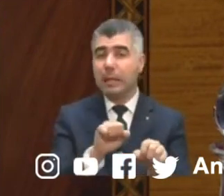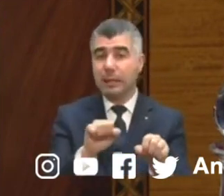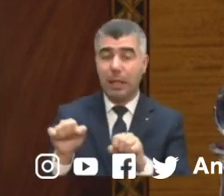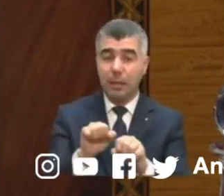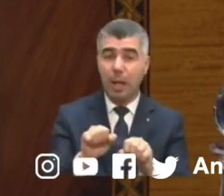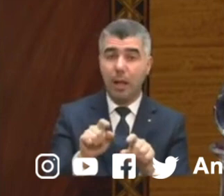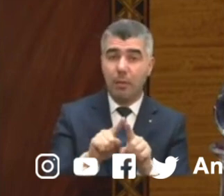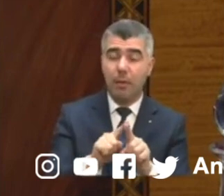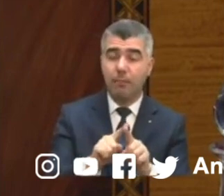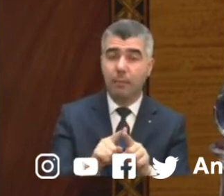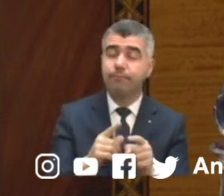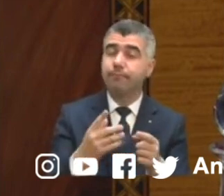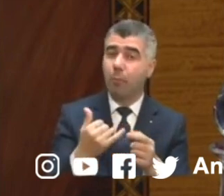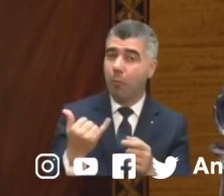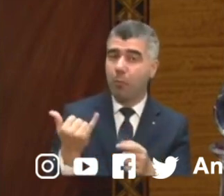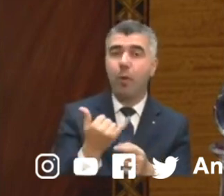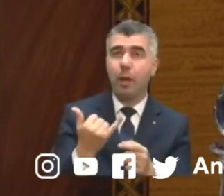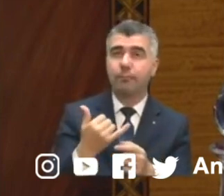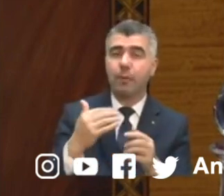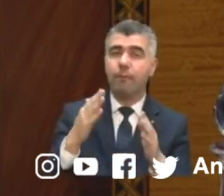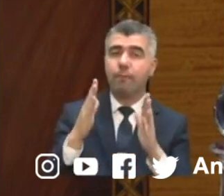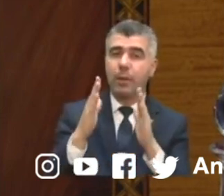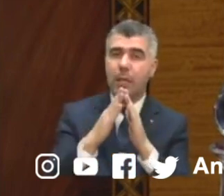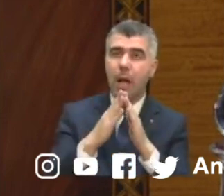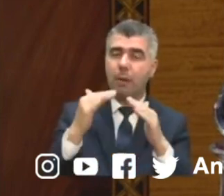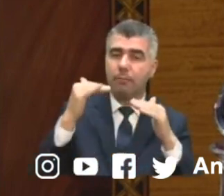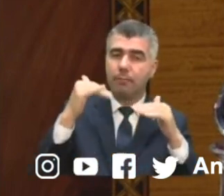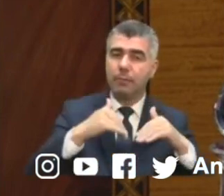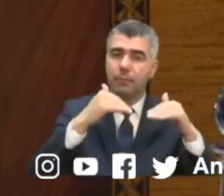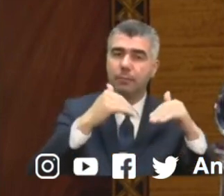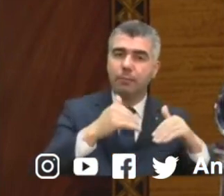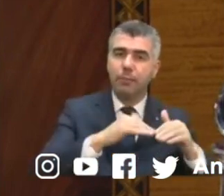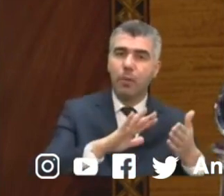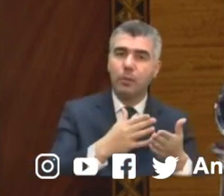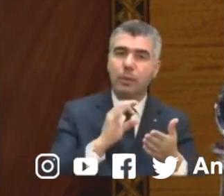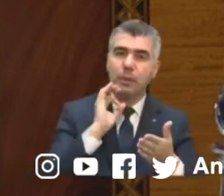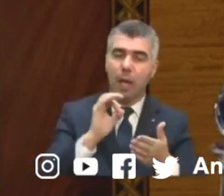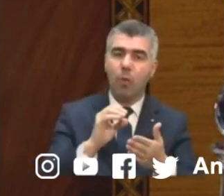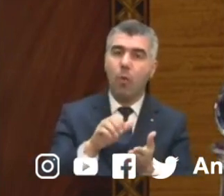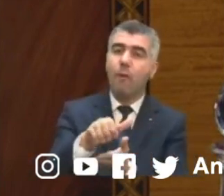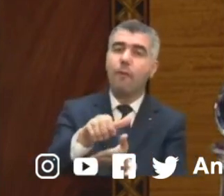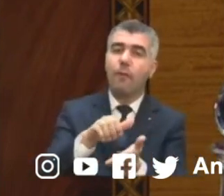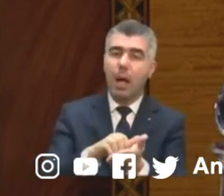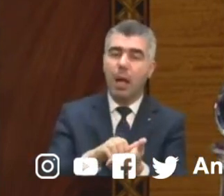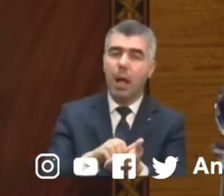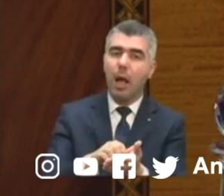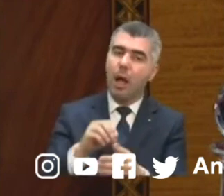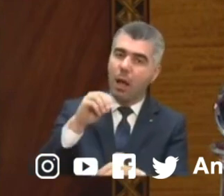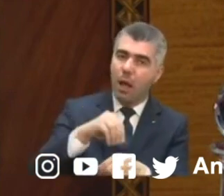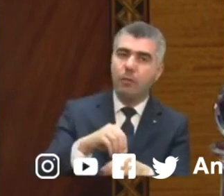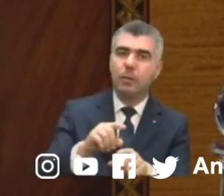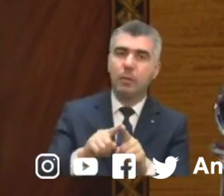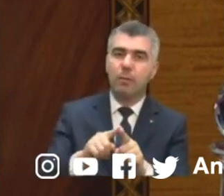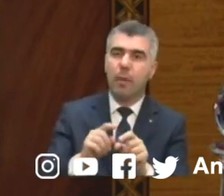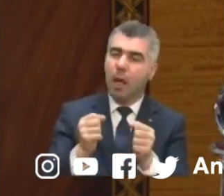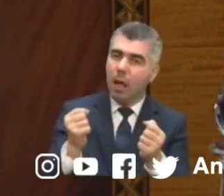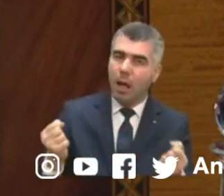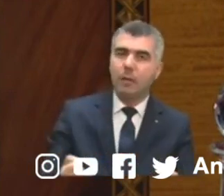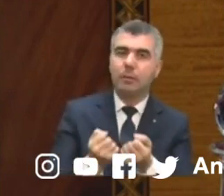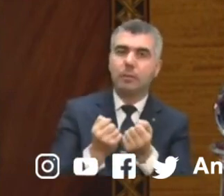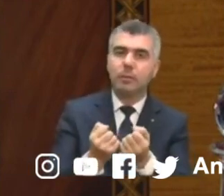جسيمة بالبنيات التحتية والممتلكات، ويعد قطاع الفلاحة الذي يمثل المحرك